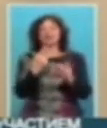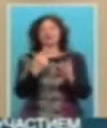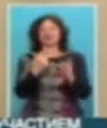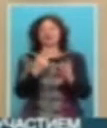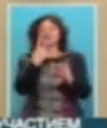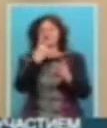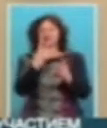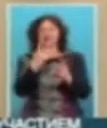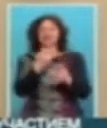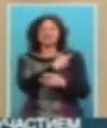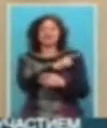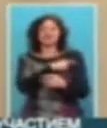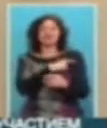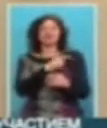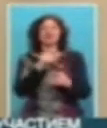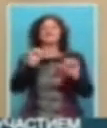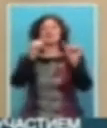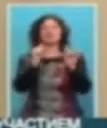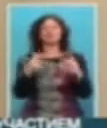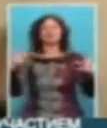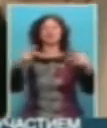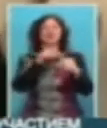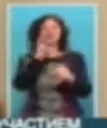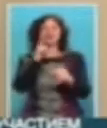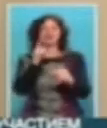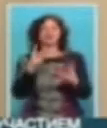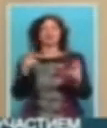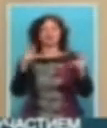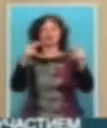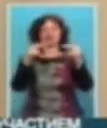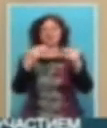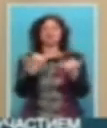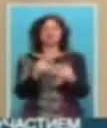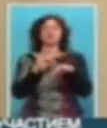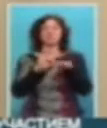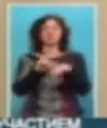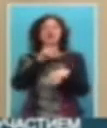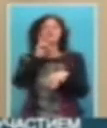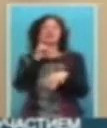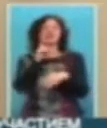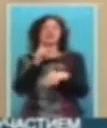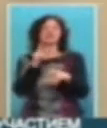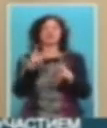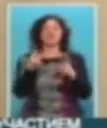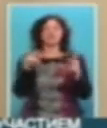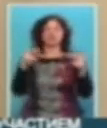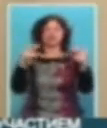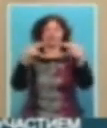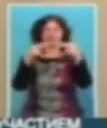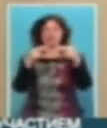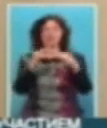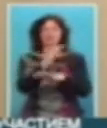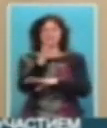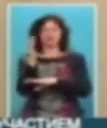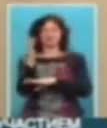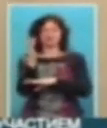санитарная, формовочная обрезка и омолаживающая. Вот сейчас вот омолаживающую проводят. Именно, можно